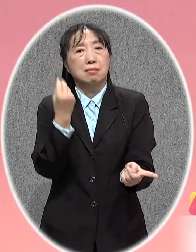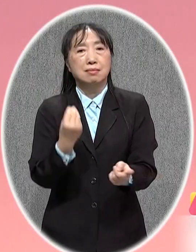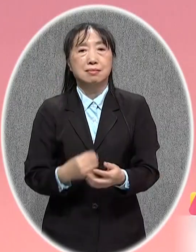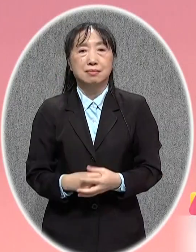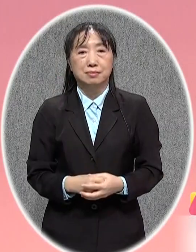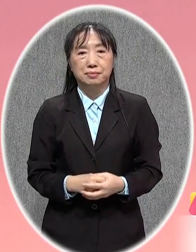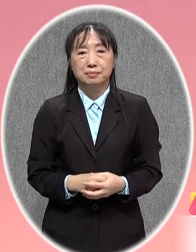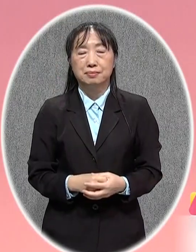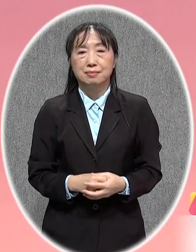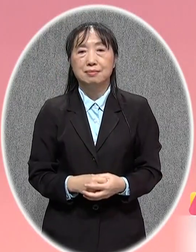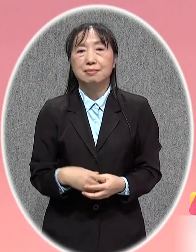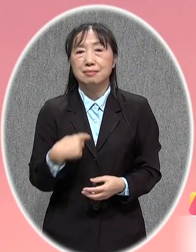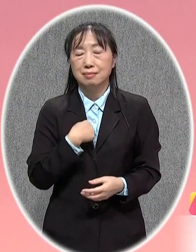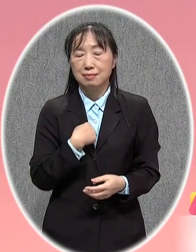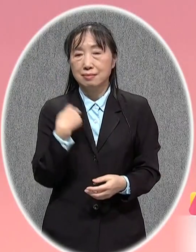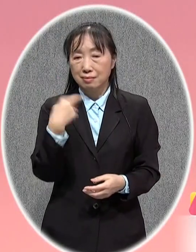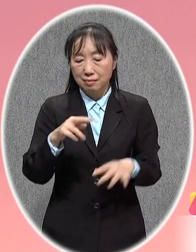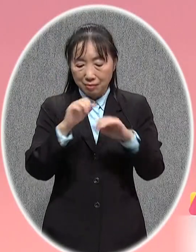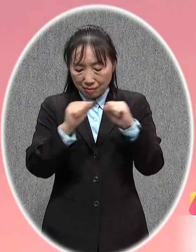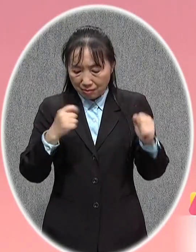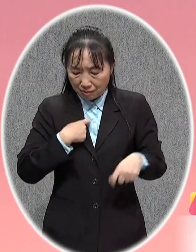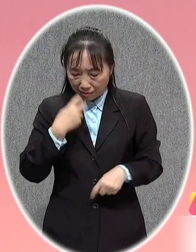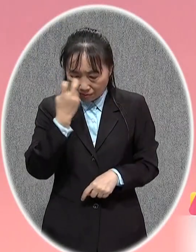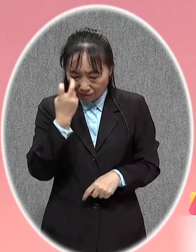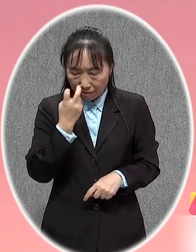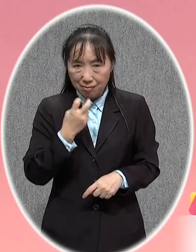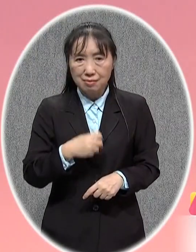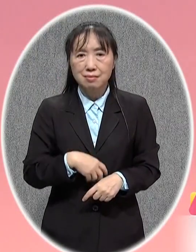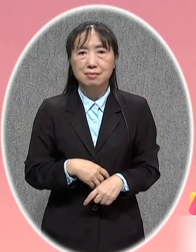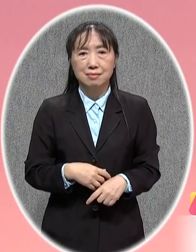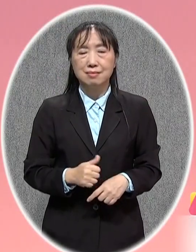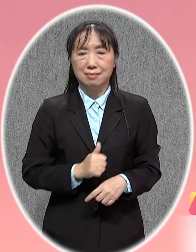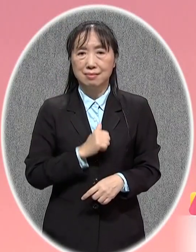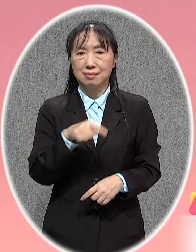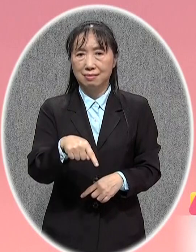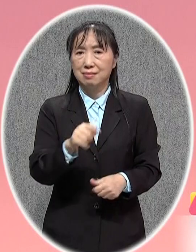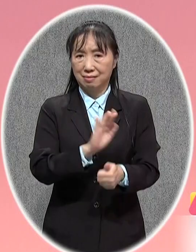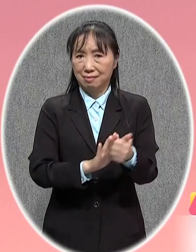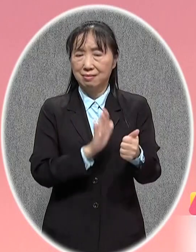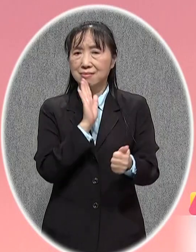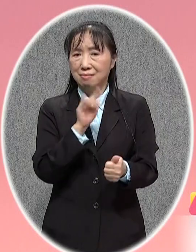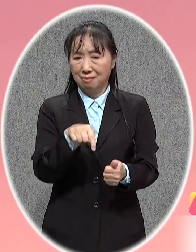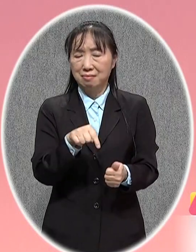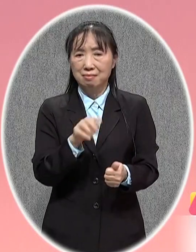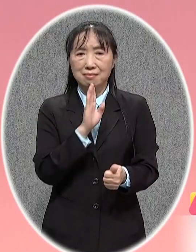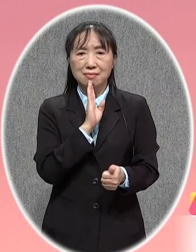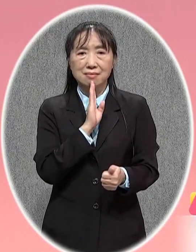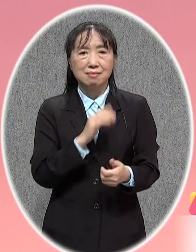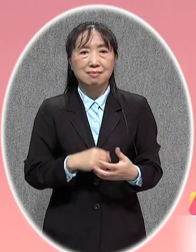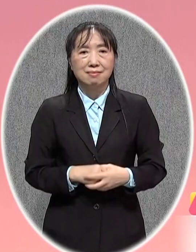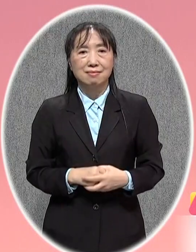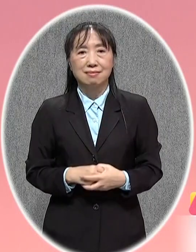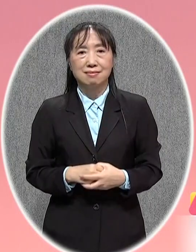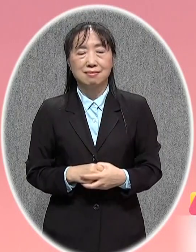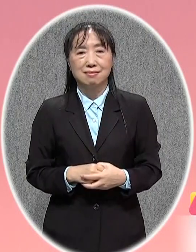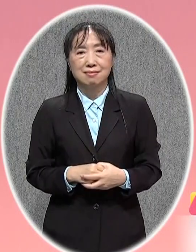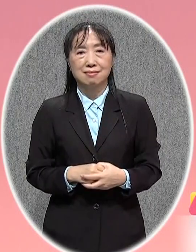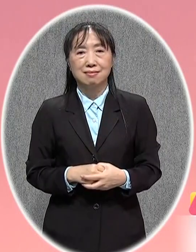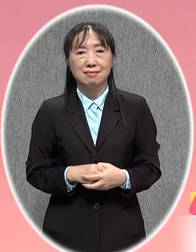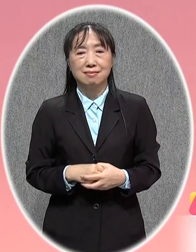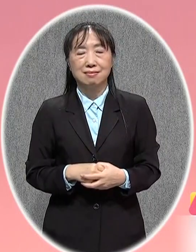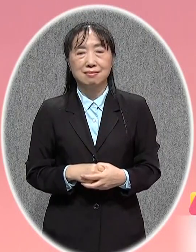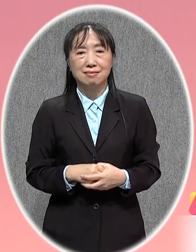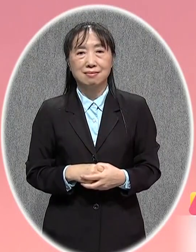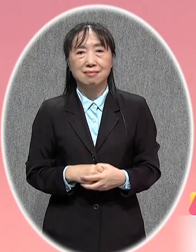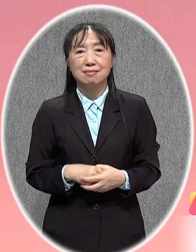是当我们详细去书爬之后，其实我们会发现它真的影响非常非常的大。那但回到